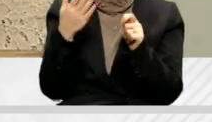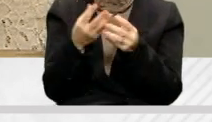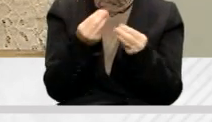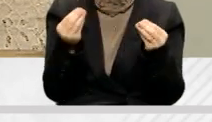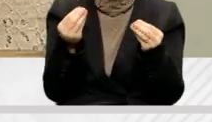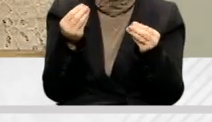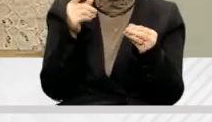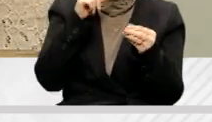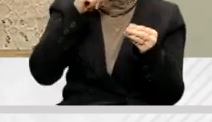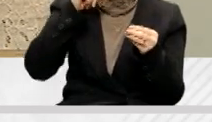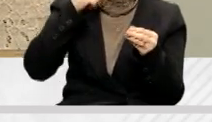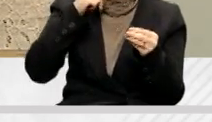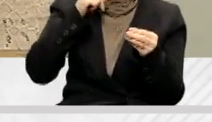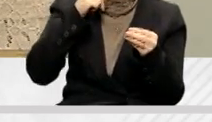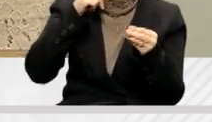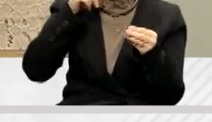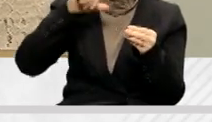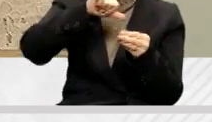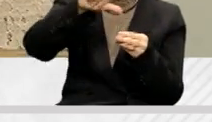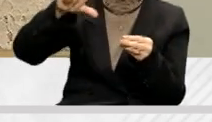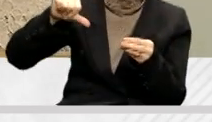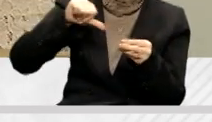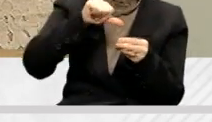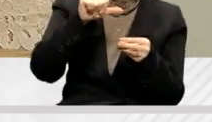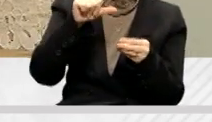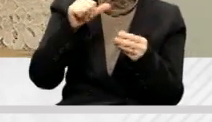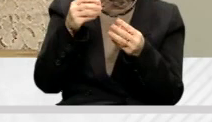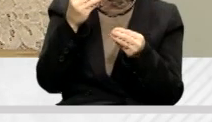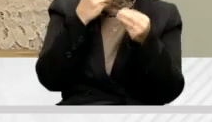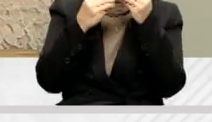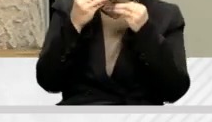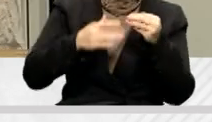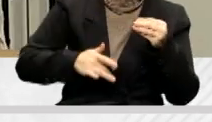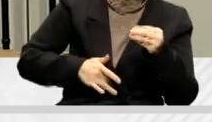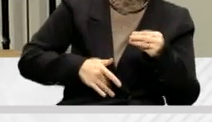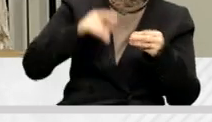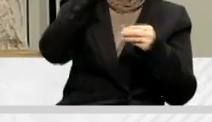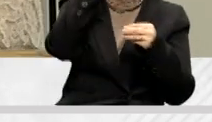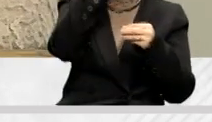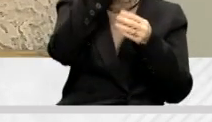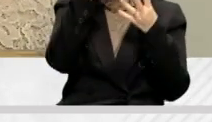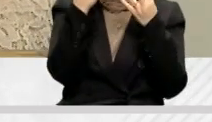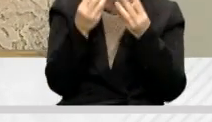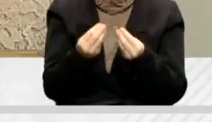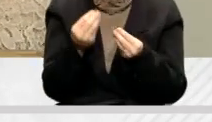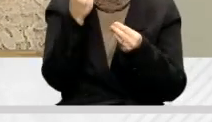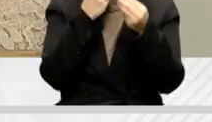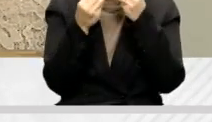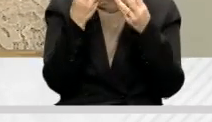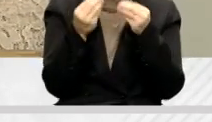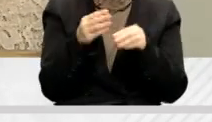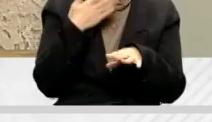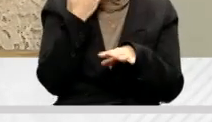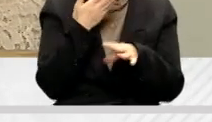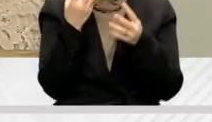hazmı kolay, pişirilerek hazırlanmış sebze, yumuşak sebze yemekleri, çorbalar yine kullanılabilir. Yoğurt,